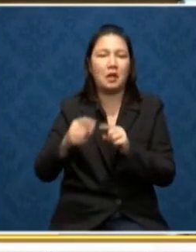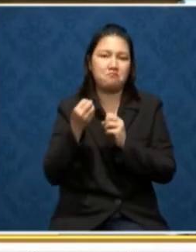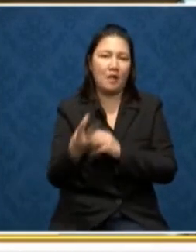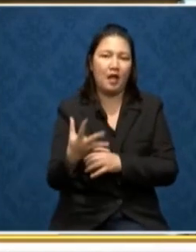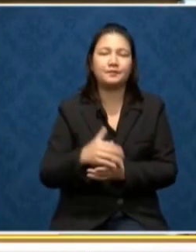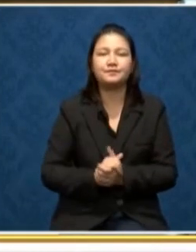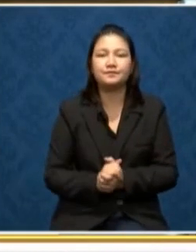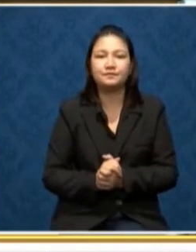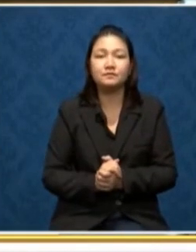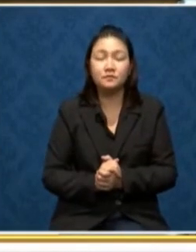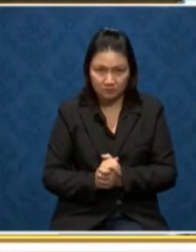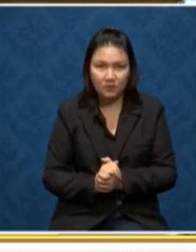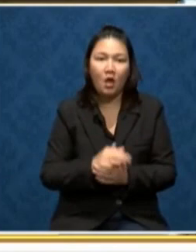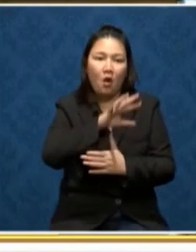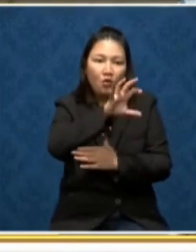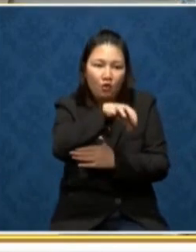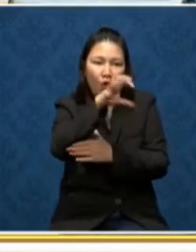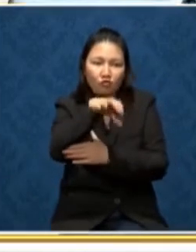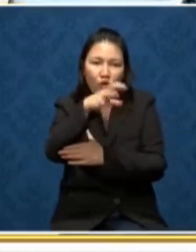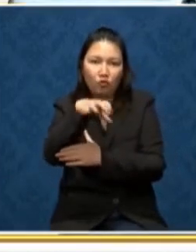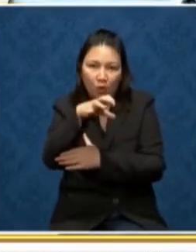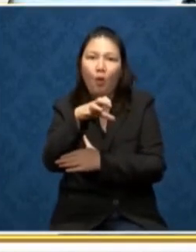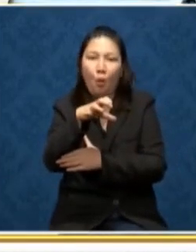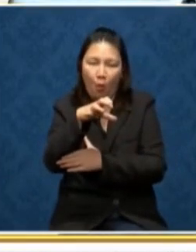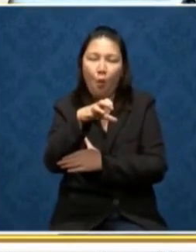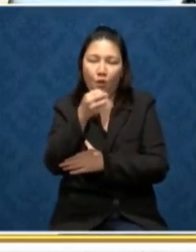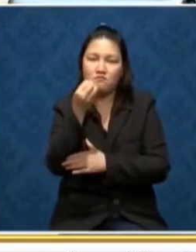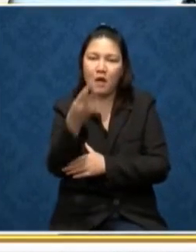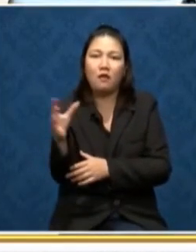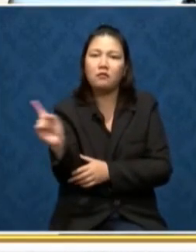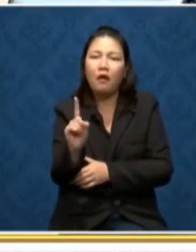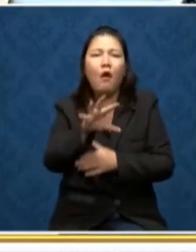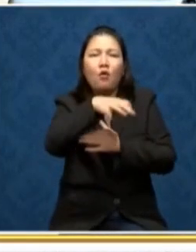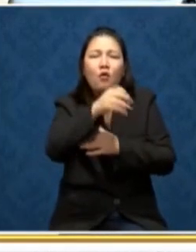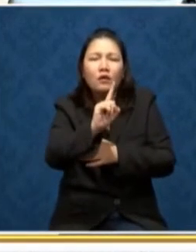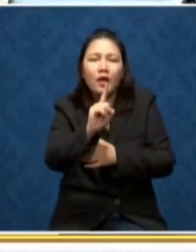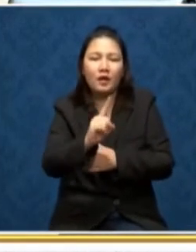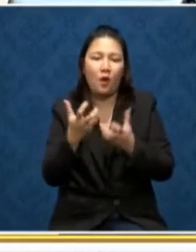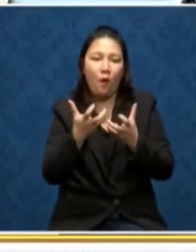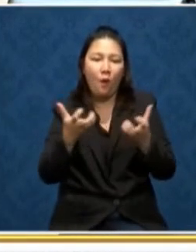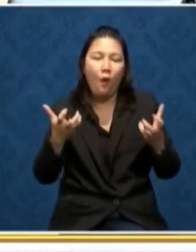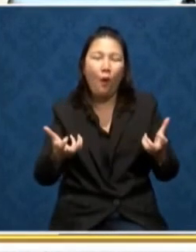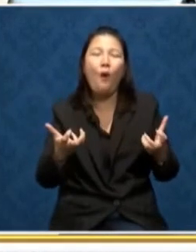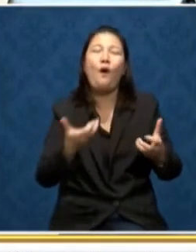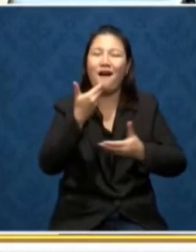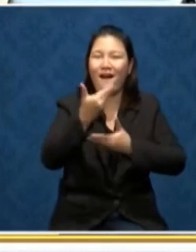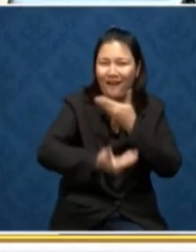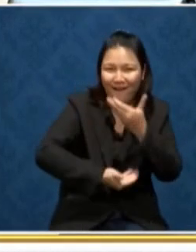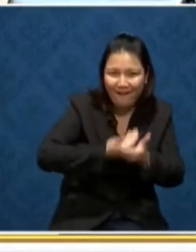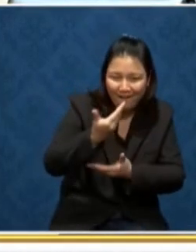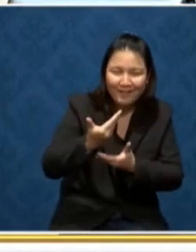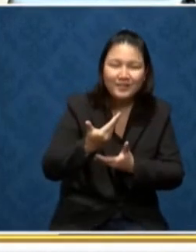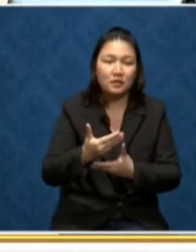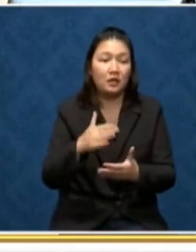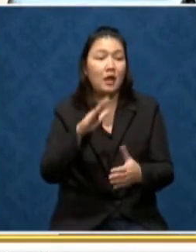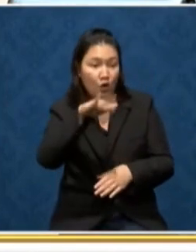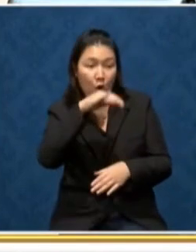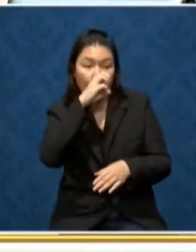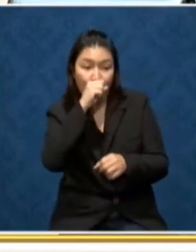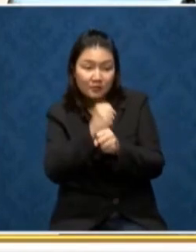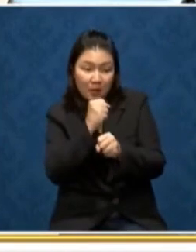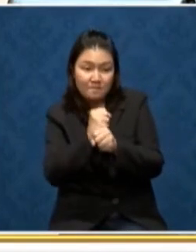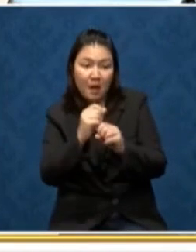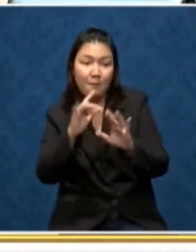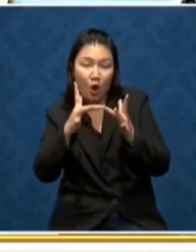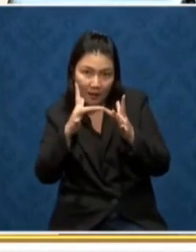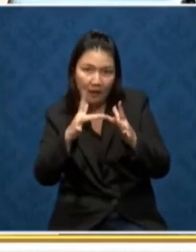่นรแบบการโกงของมจาชีพมหลหลายรปแบบครับ เช่น มีการหลอกขายสนค้าออนไน์ีการหลอกใหทำงานเสริมผ่านชทาง